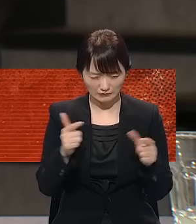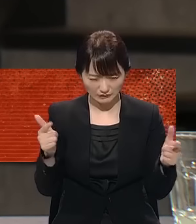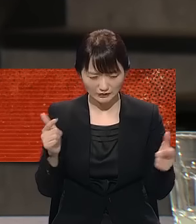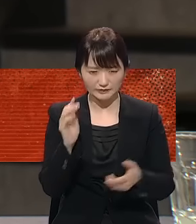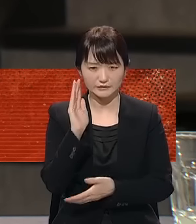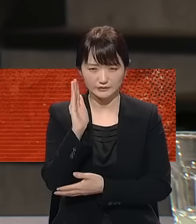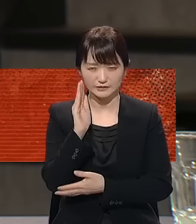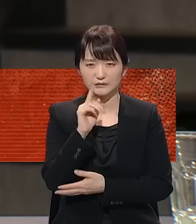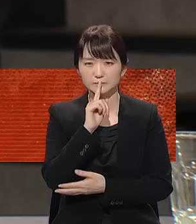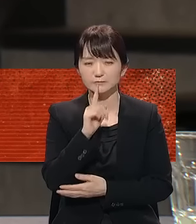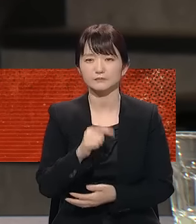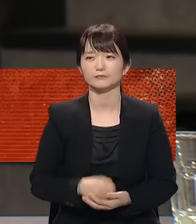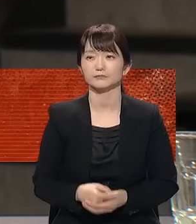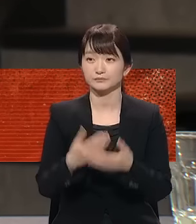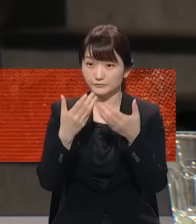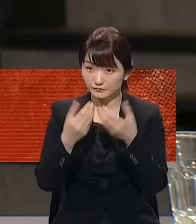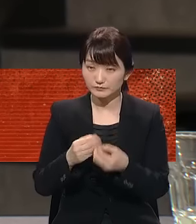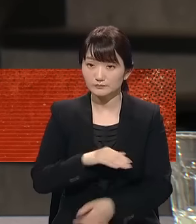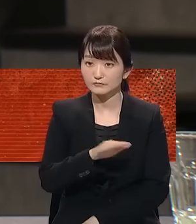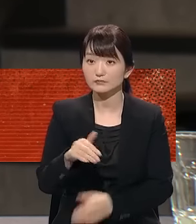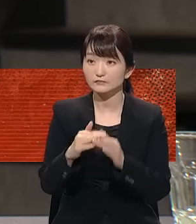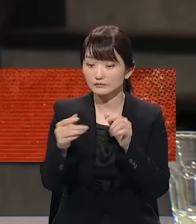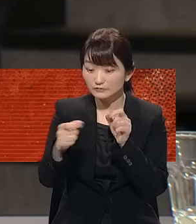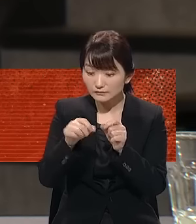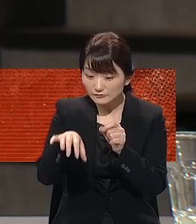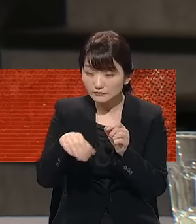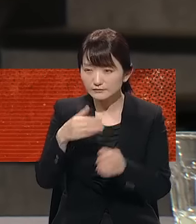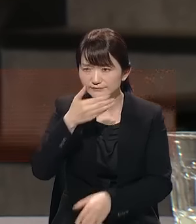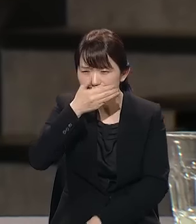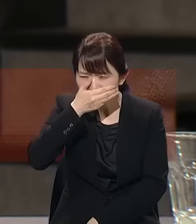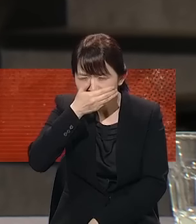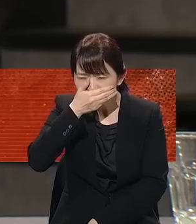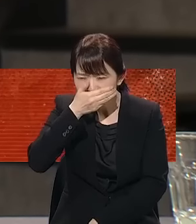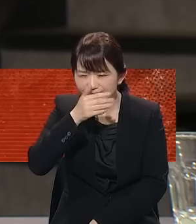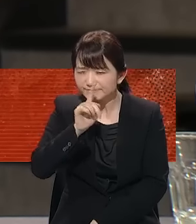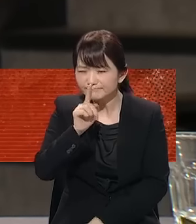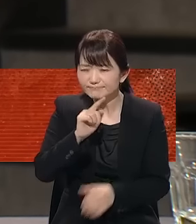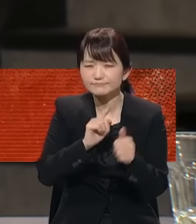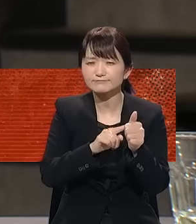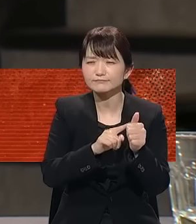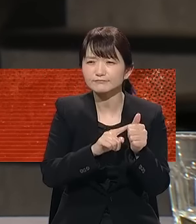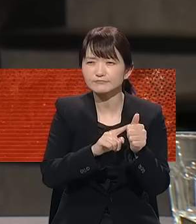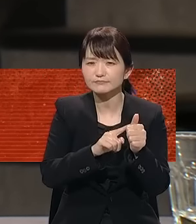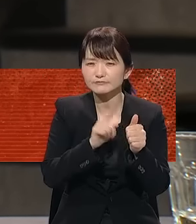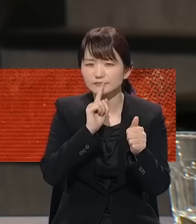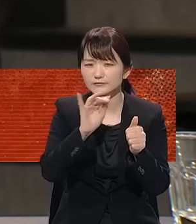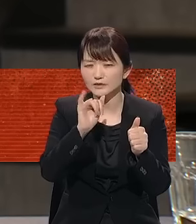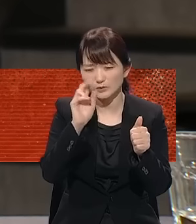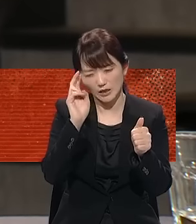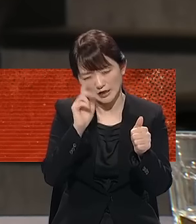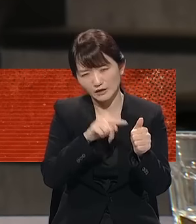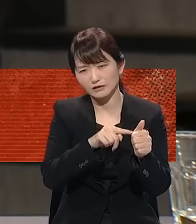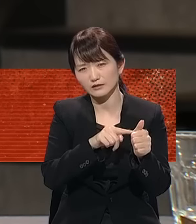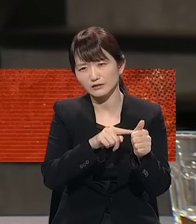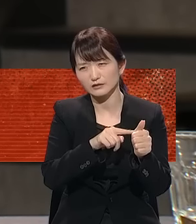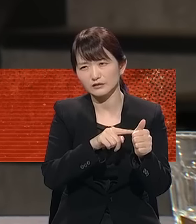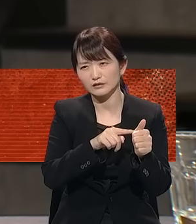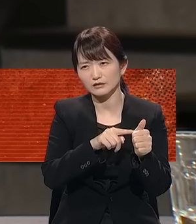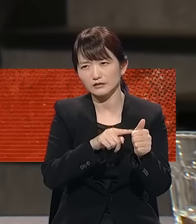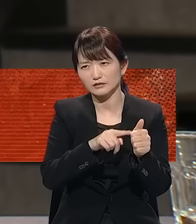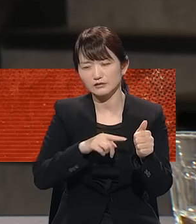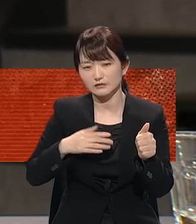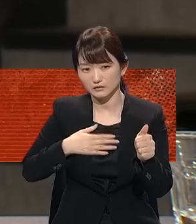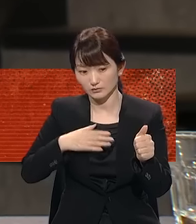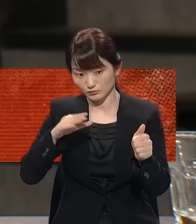거죠 예를 들어서 우리 집 앞에 마스크를 낀 어떤 그 제보자로 추정되는 그런 남자를 자기는